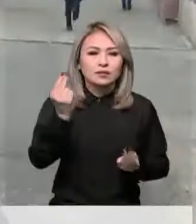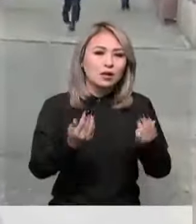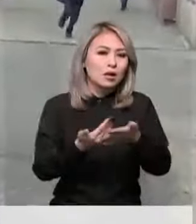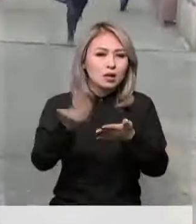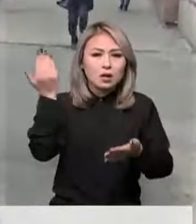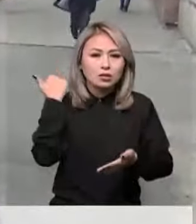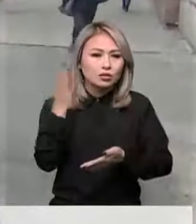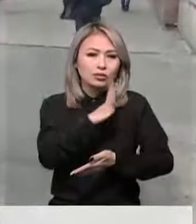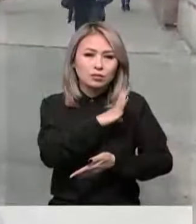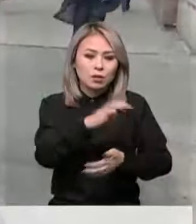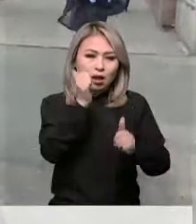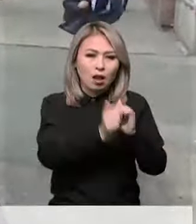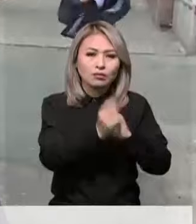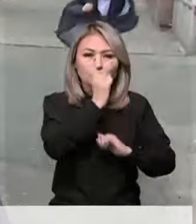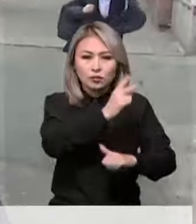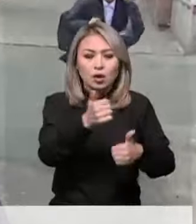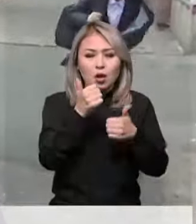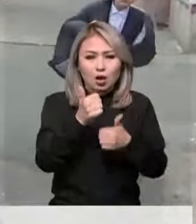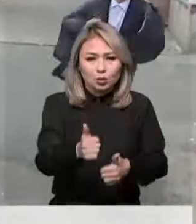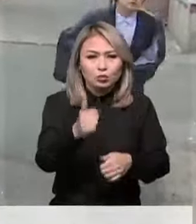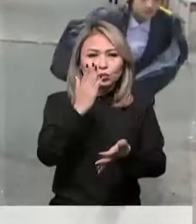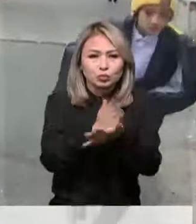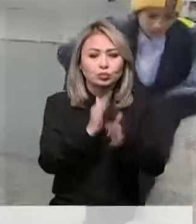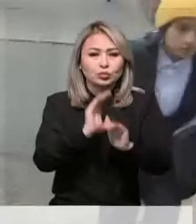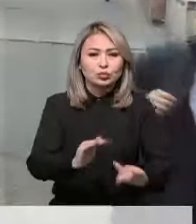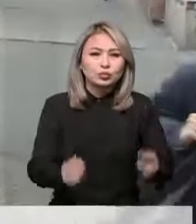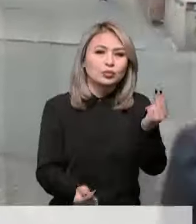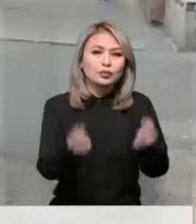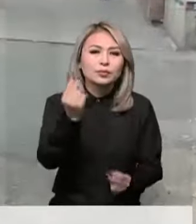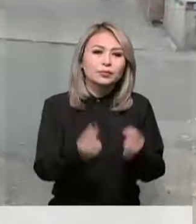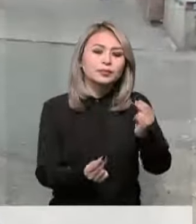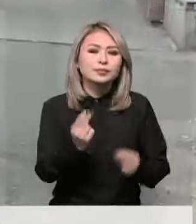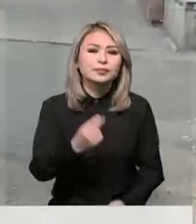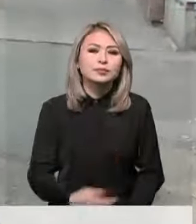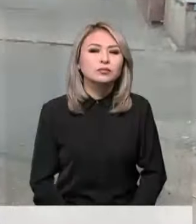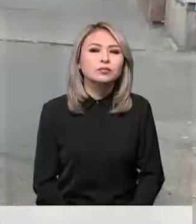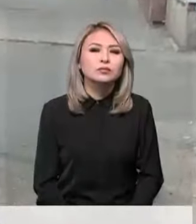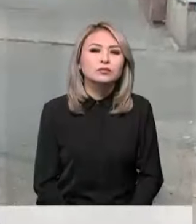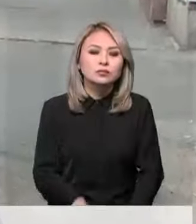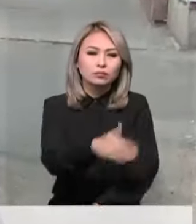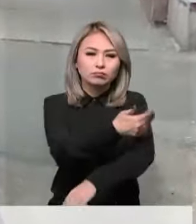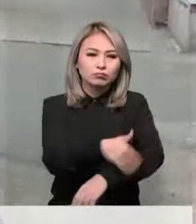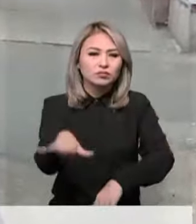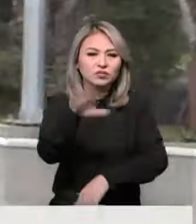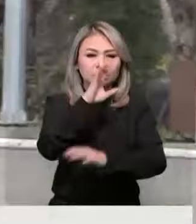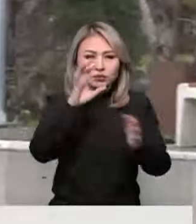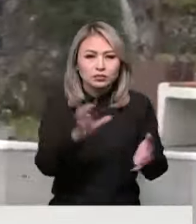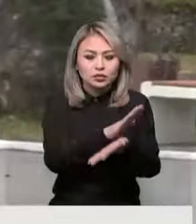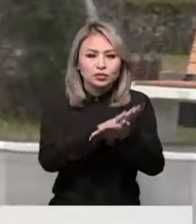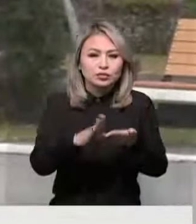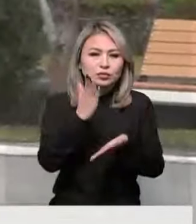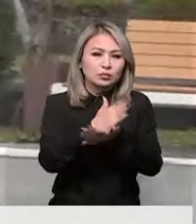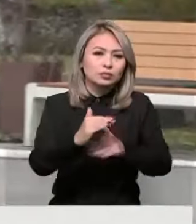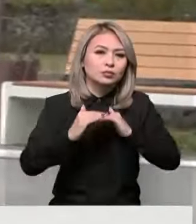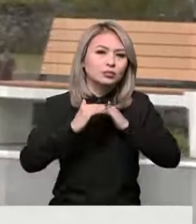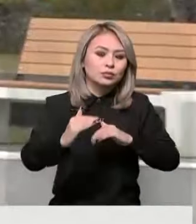болмайтын. Қазір әр аулаға кірсеңіз, жақсы балалар ойнайтын алаңдар салын жатыр. Көшелер тазалықпен ұсталын жатыр. Елімізде